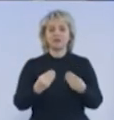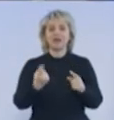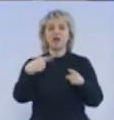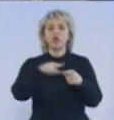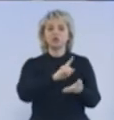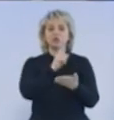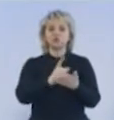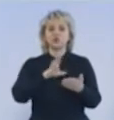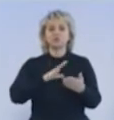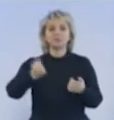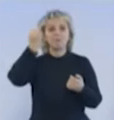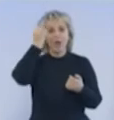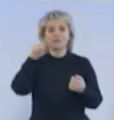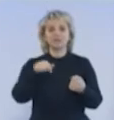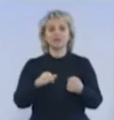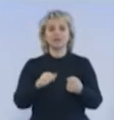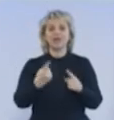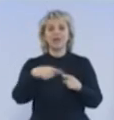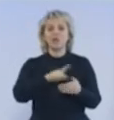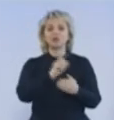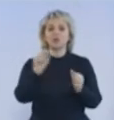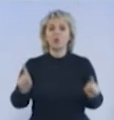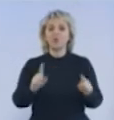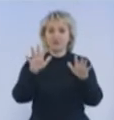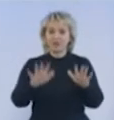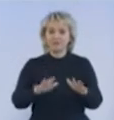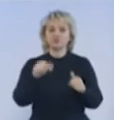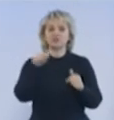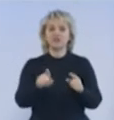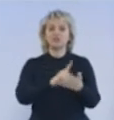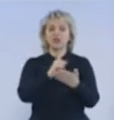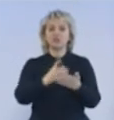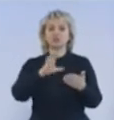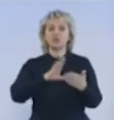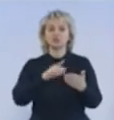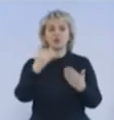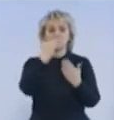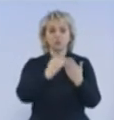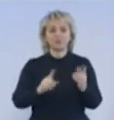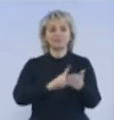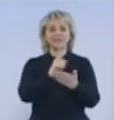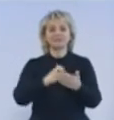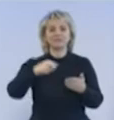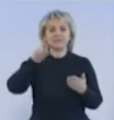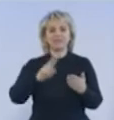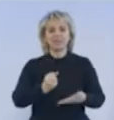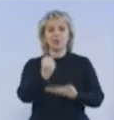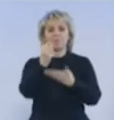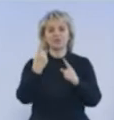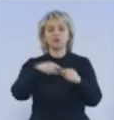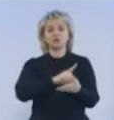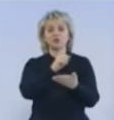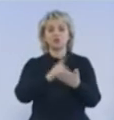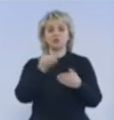Это должны быть памятники. Это увековечение, это должны быть уроки, это должна быть социальная поддержка, это должно